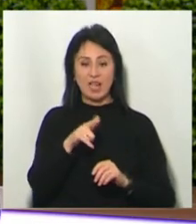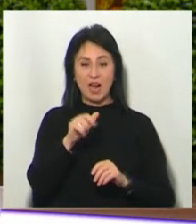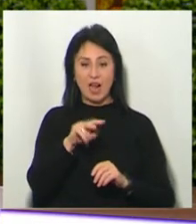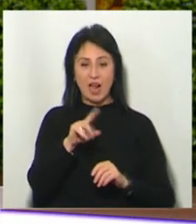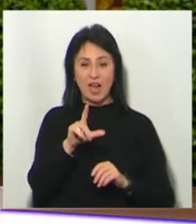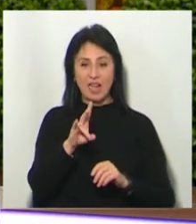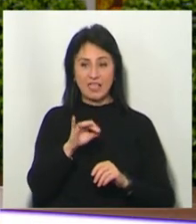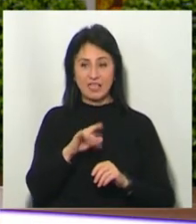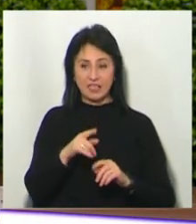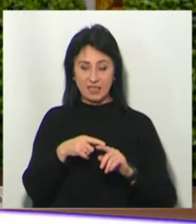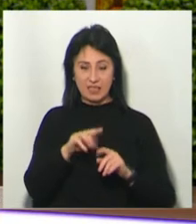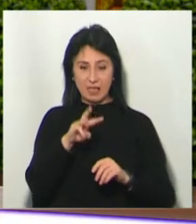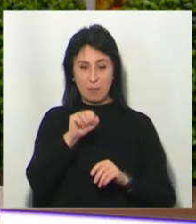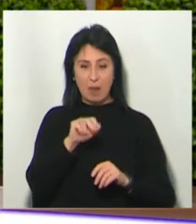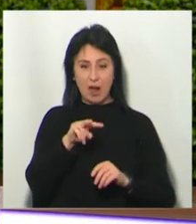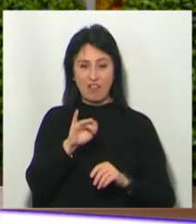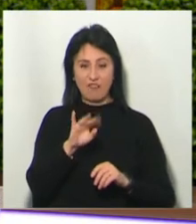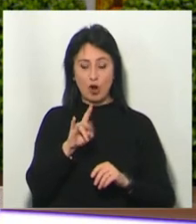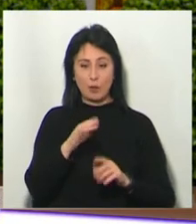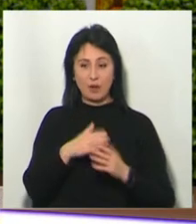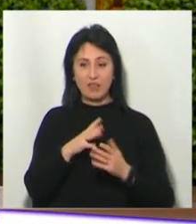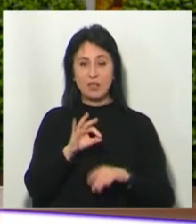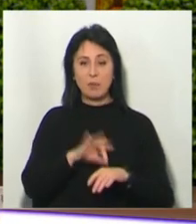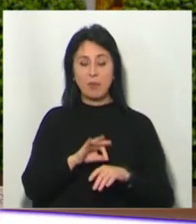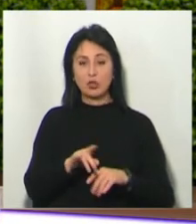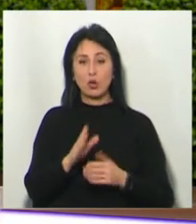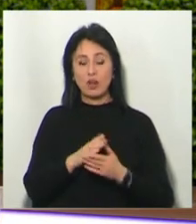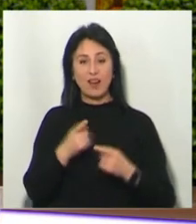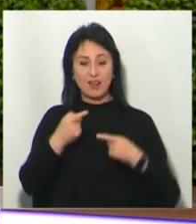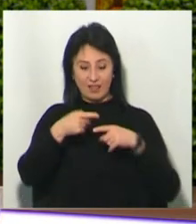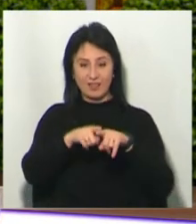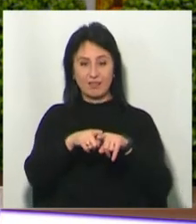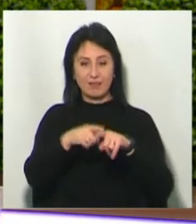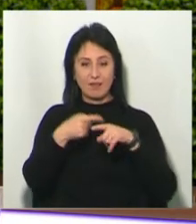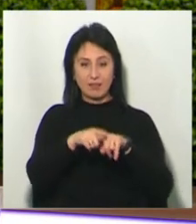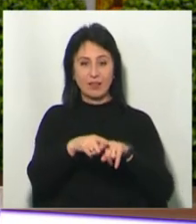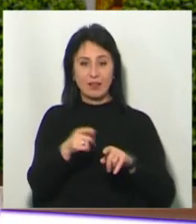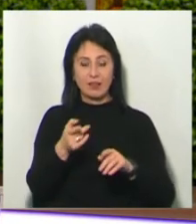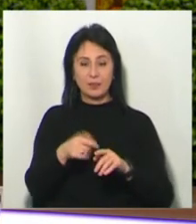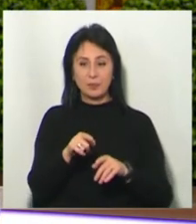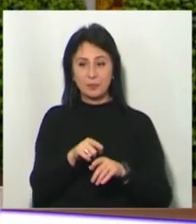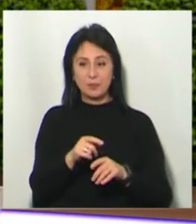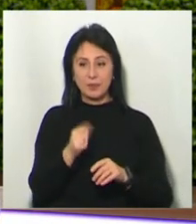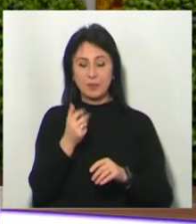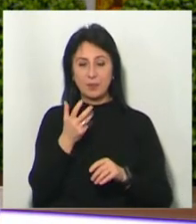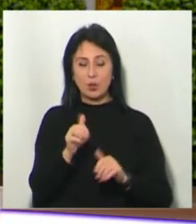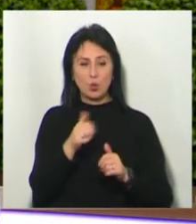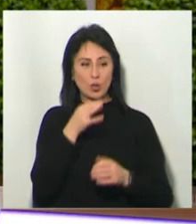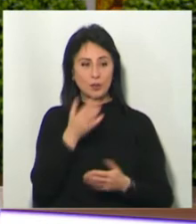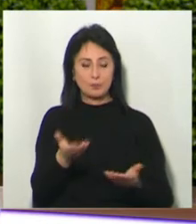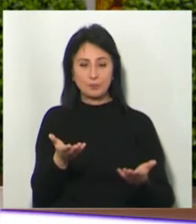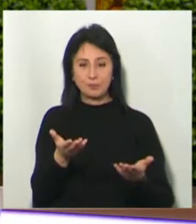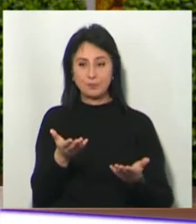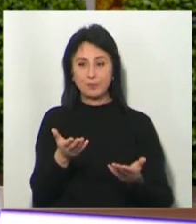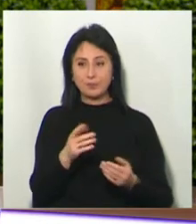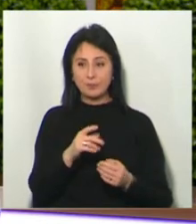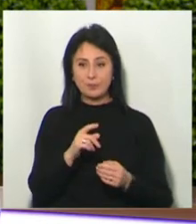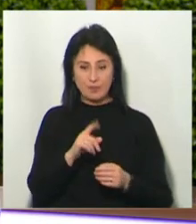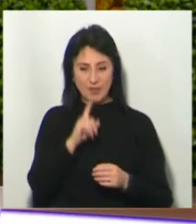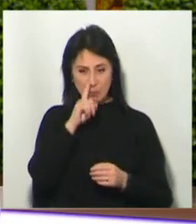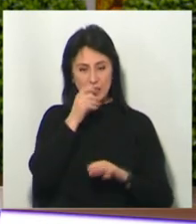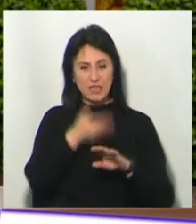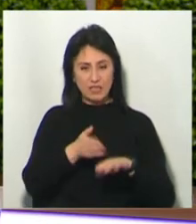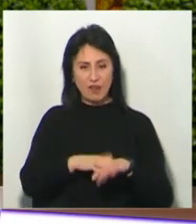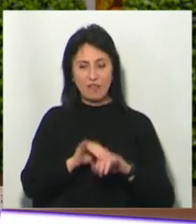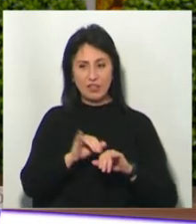გალენის მალფორმაციასთან დაკავშირებით, ეს არის პათოლოგია, რომელიც იმდენად როგორ გითხრათ, იმდენად წვავედ